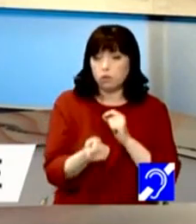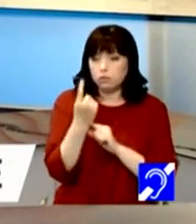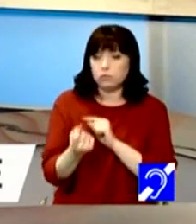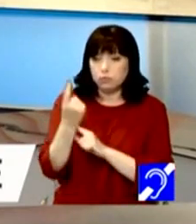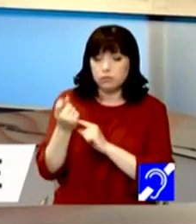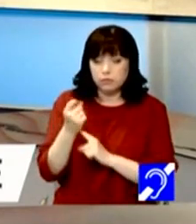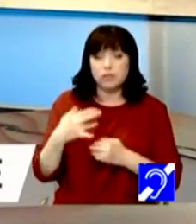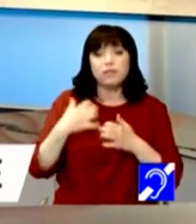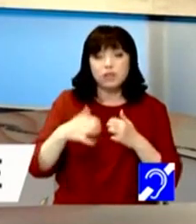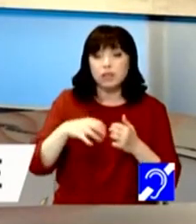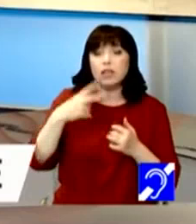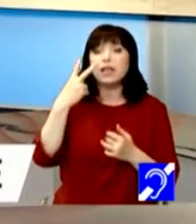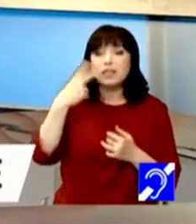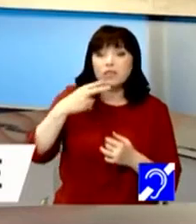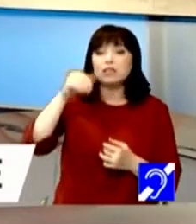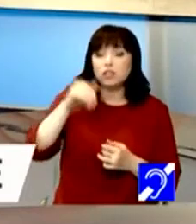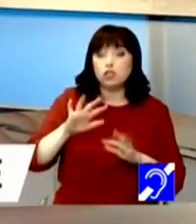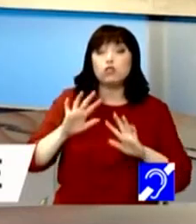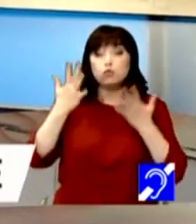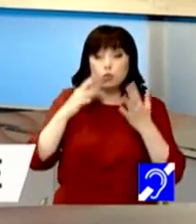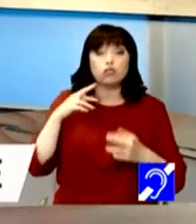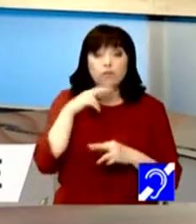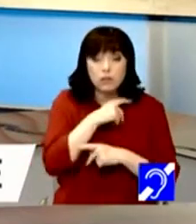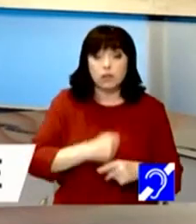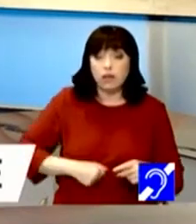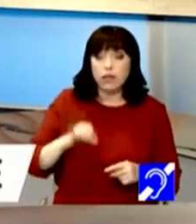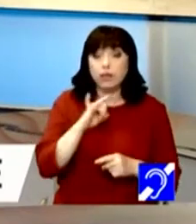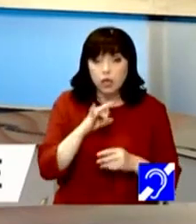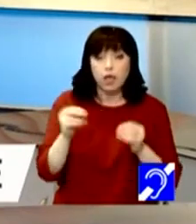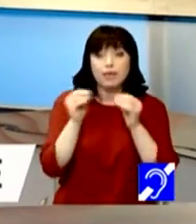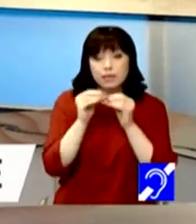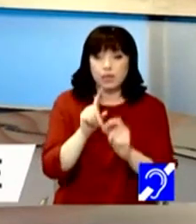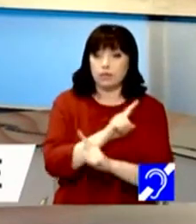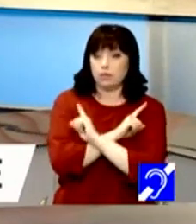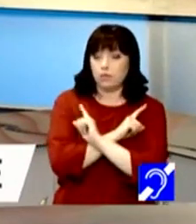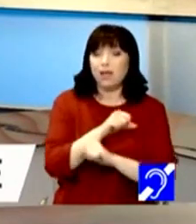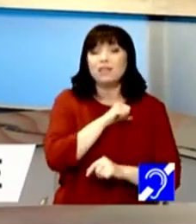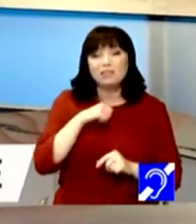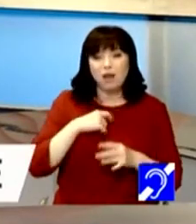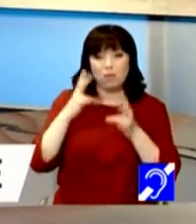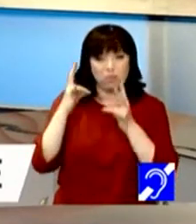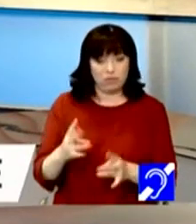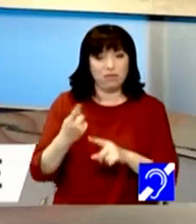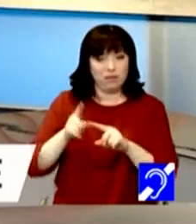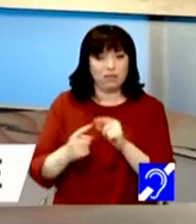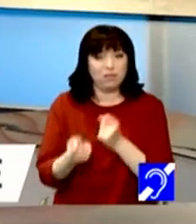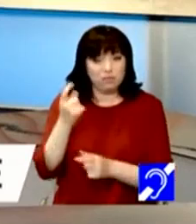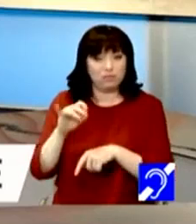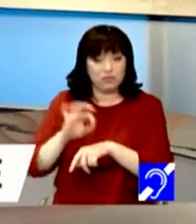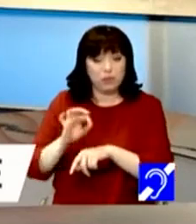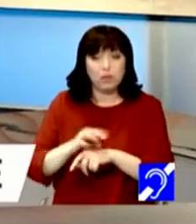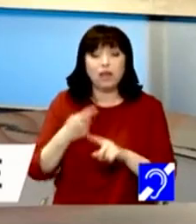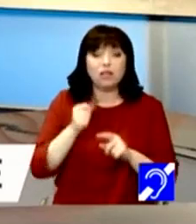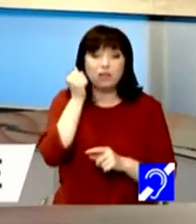în medie 20.000 de cazuri și chiar până la 10 decese. Cei mai predispuși la apariția unor complicații